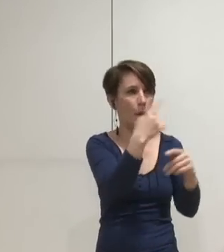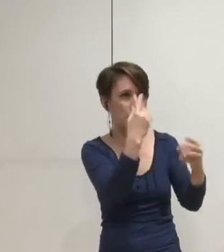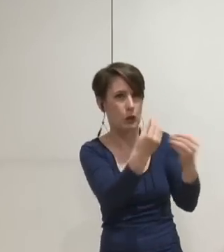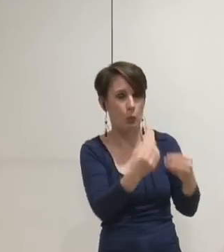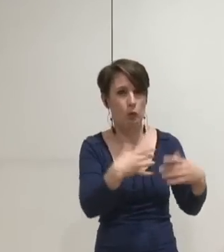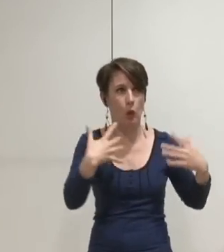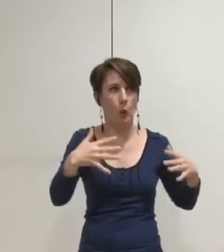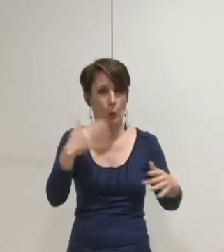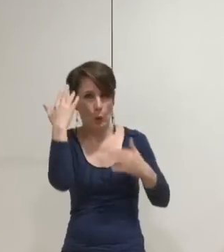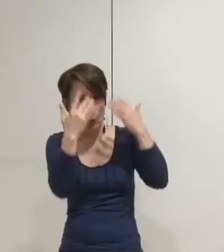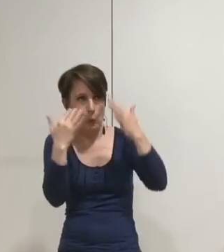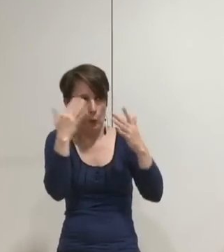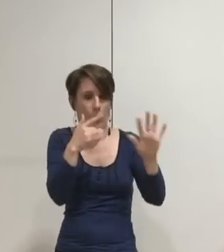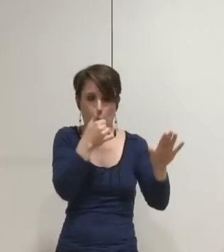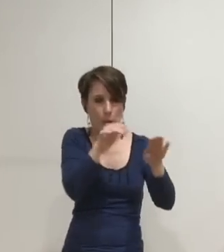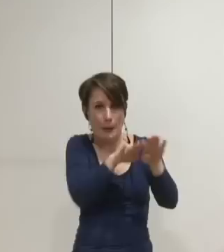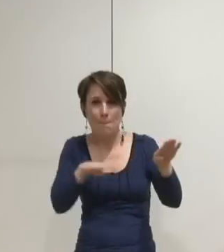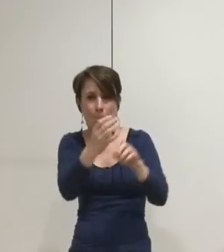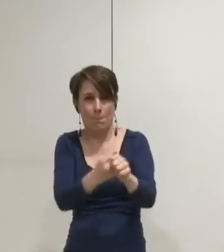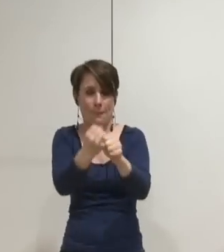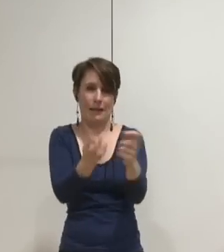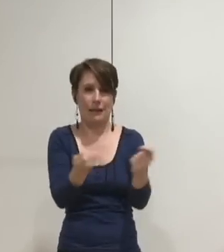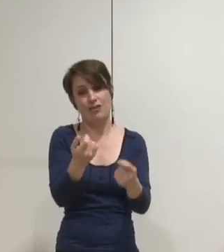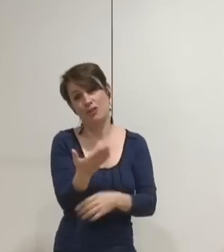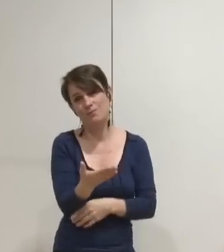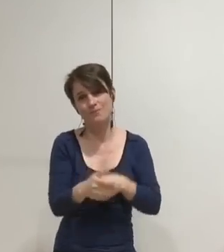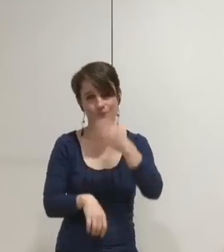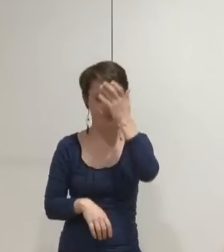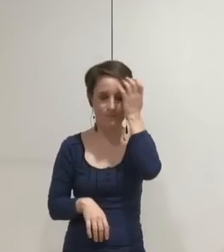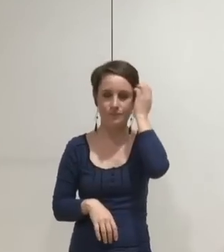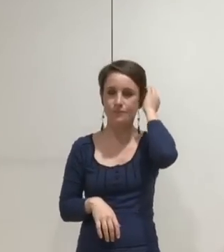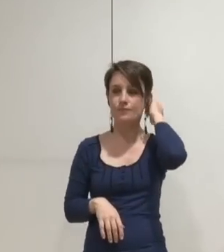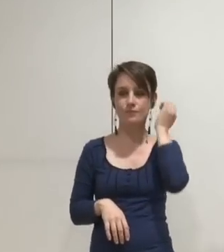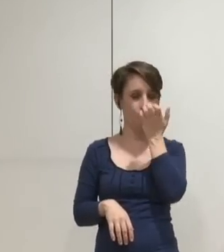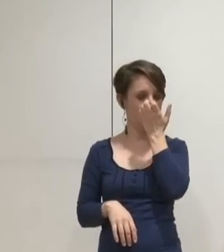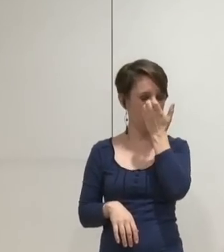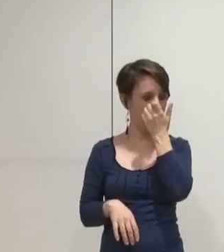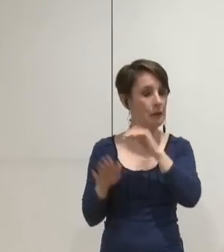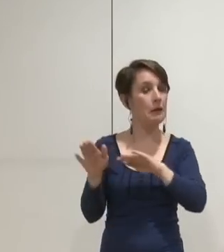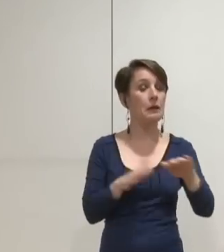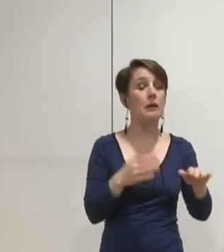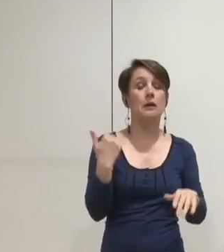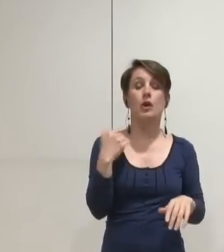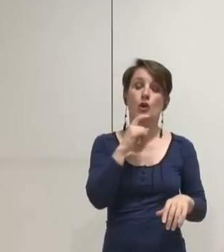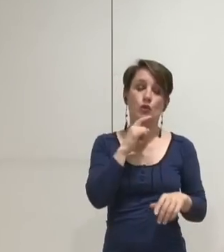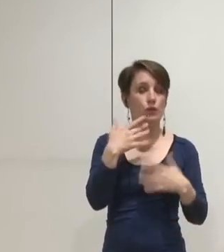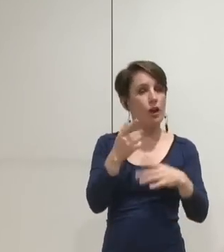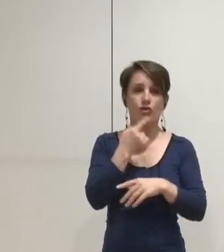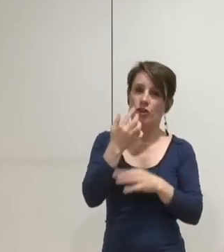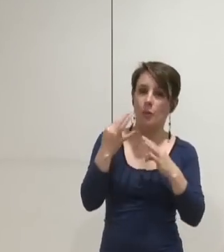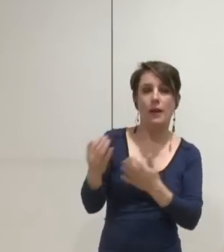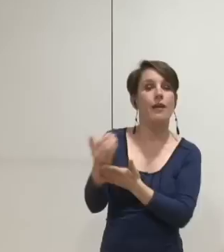que cela comporte pour le contrat j'ai évoqué par ailleurs déjà rapidement l'avenir des salariés de l'éclairage publublique de